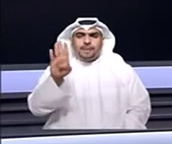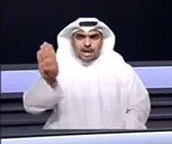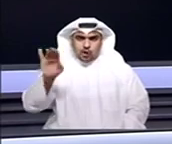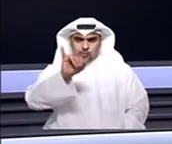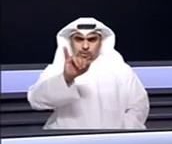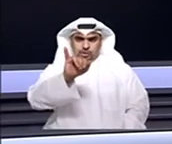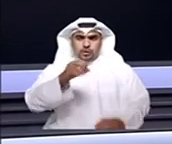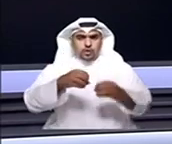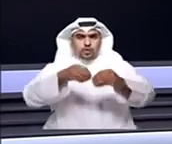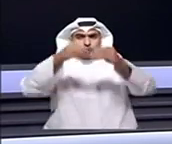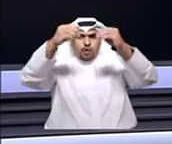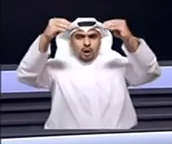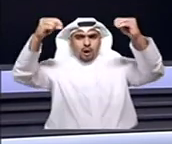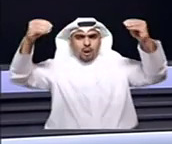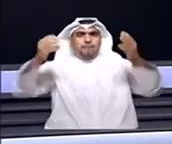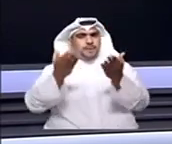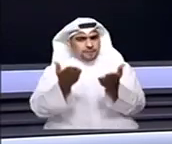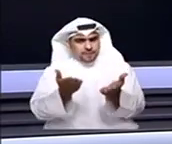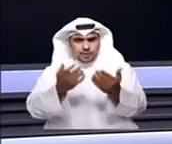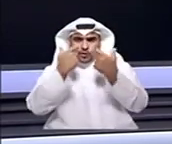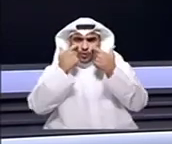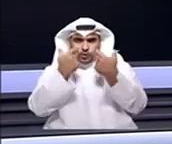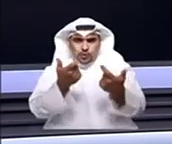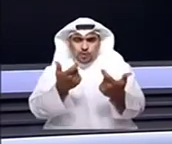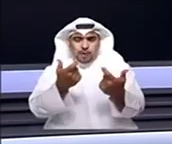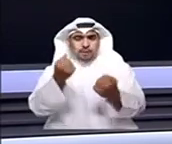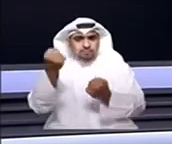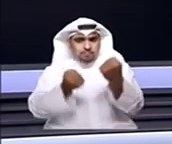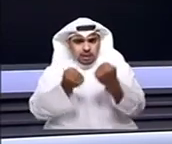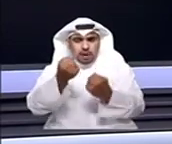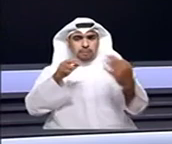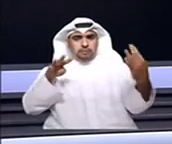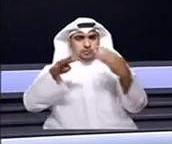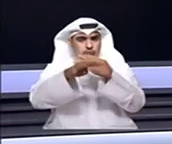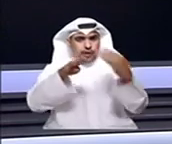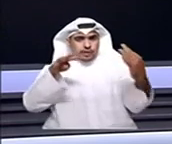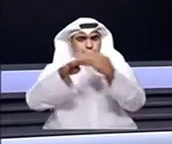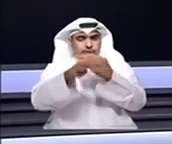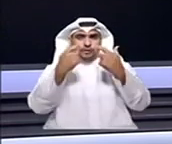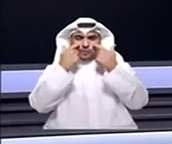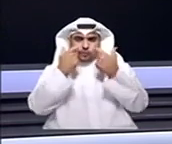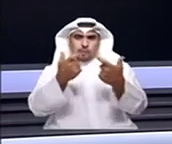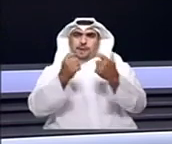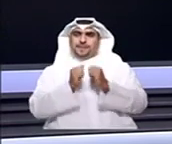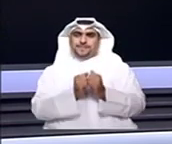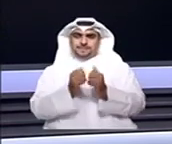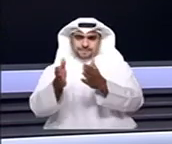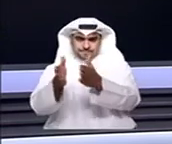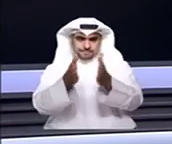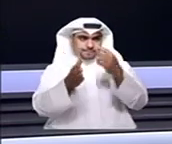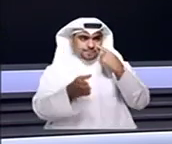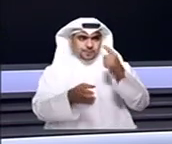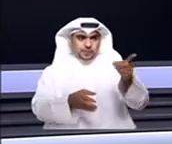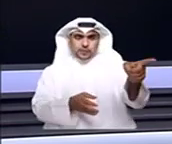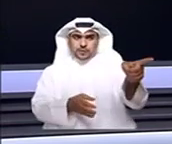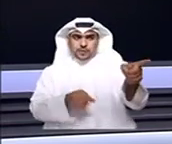إذا نوه مرتادي الطرق السريعة أنهم يديرون بالهم أثناء القيادة. تعرف على تفاصيل أكثر الطقس الحالي على مدينة الكويت. أجواء صافية وحارة